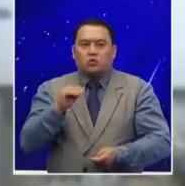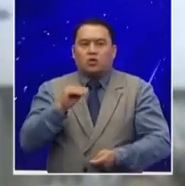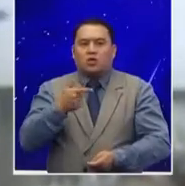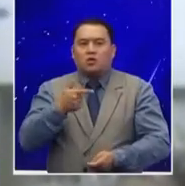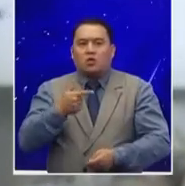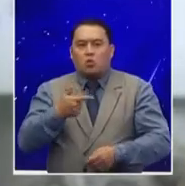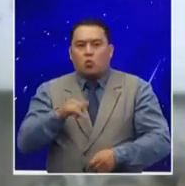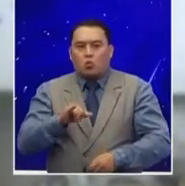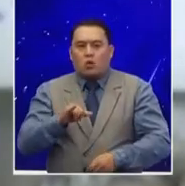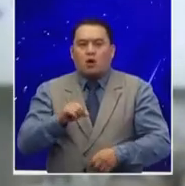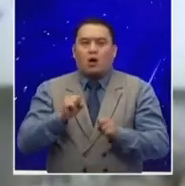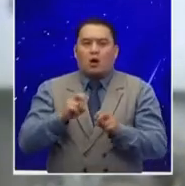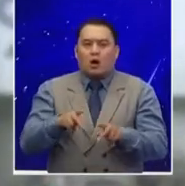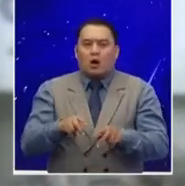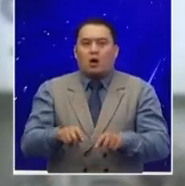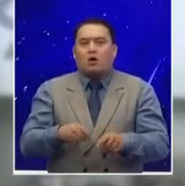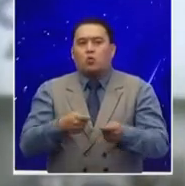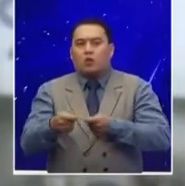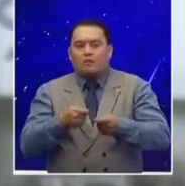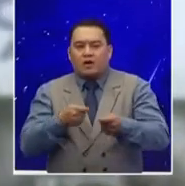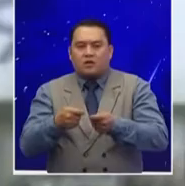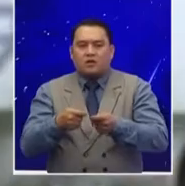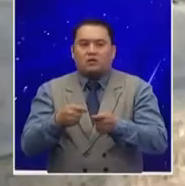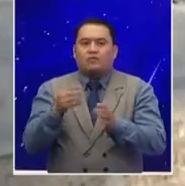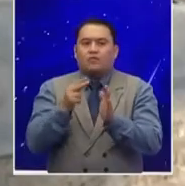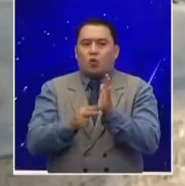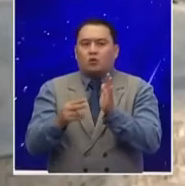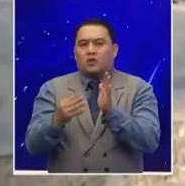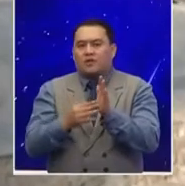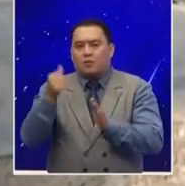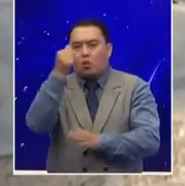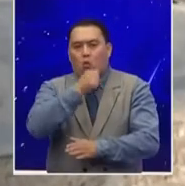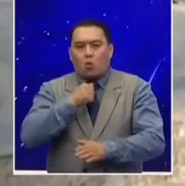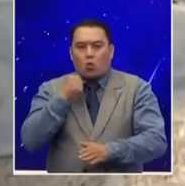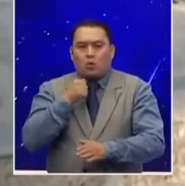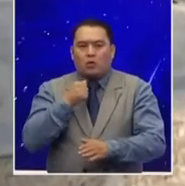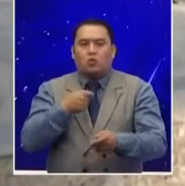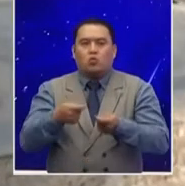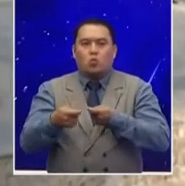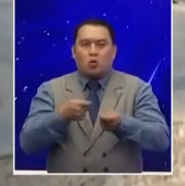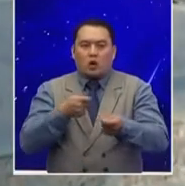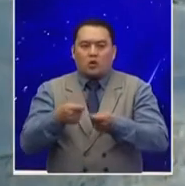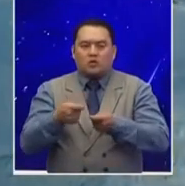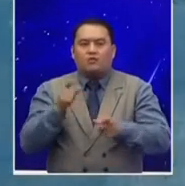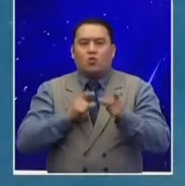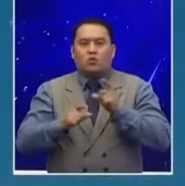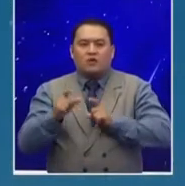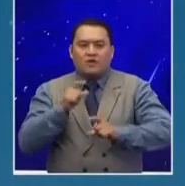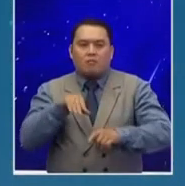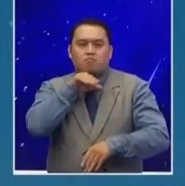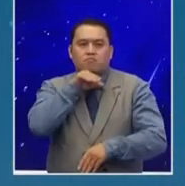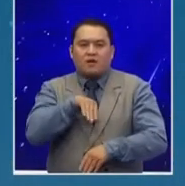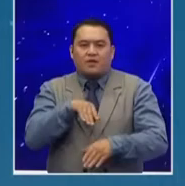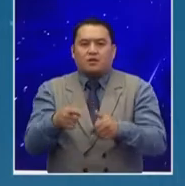пединститута, ныне известного как Жетысусский университет. В 1989 году уже ректор вуза. Стоит отметить, в честь профессора